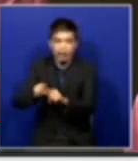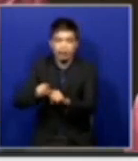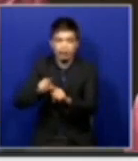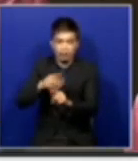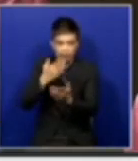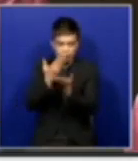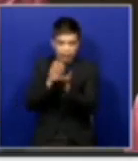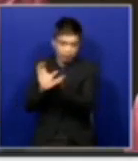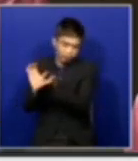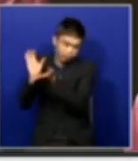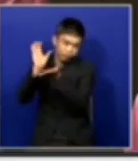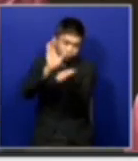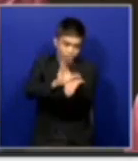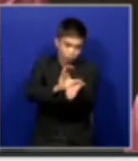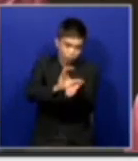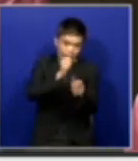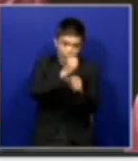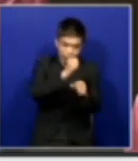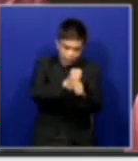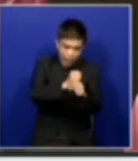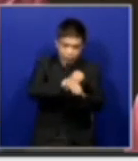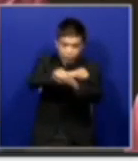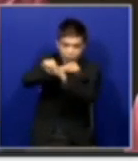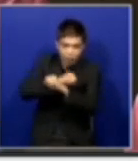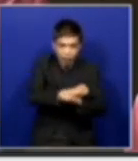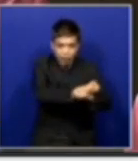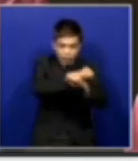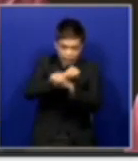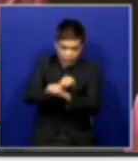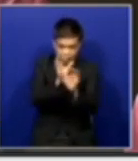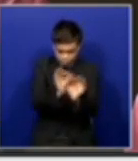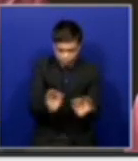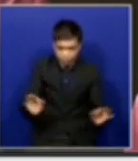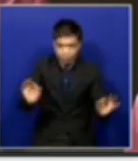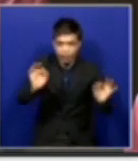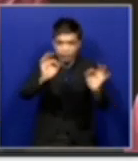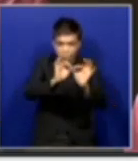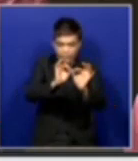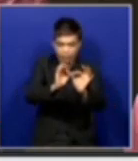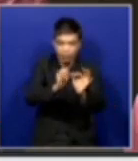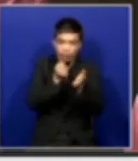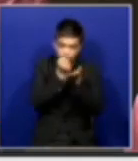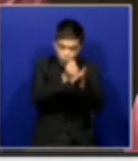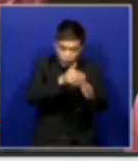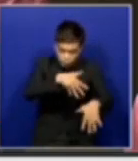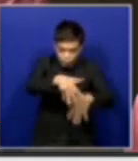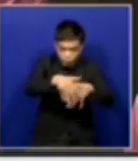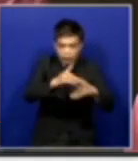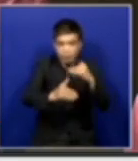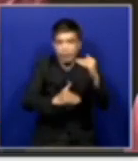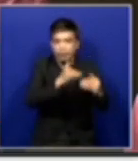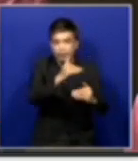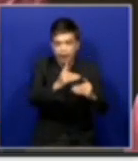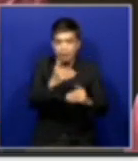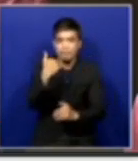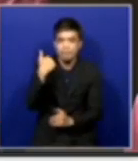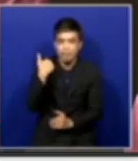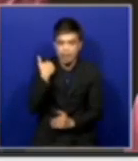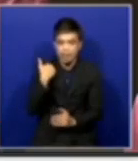บของการทำงานเรื่องของตลิ่งเนี่ยครับถือว่ามีความสำคัญในการพัฒนาชนบทด้วยนะครับสุดสั้นๆนะ